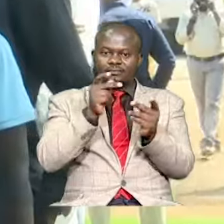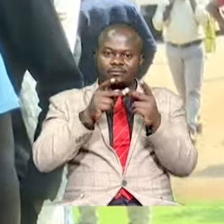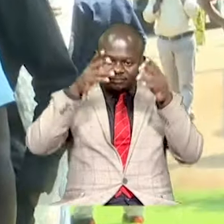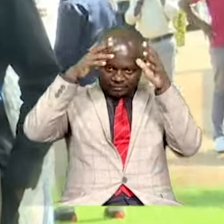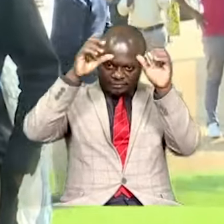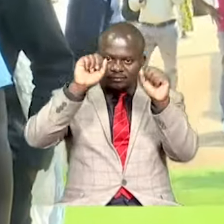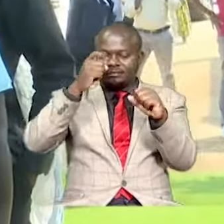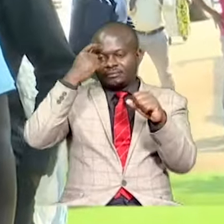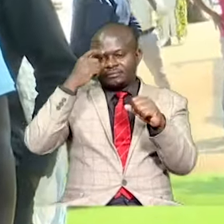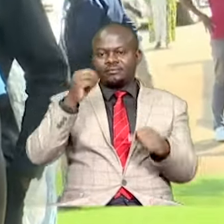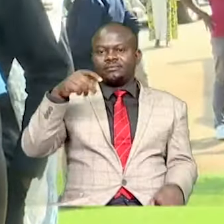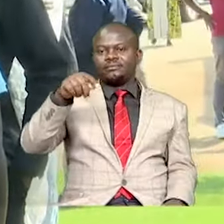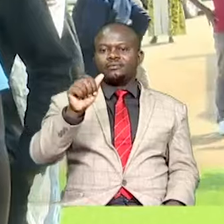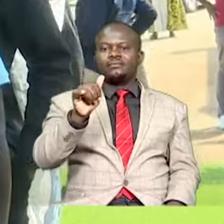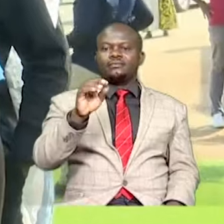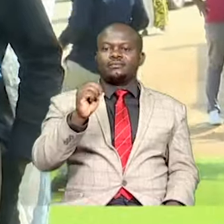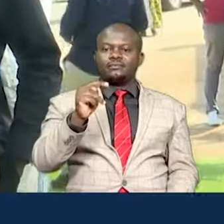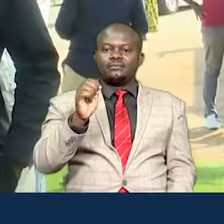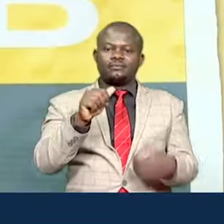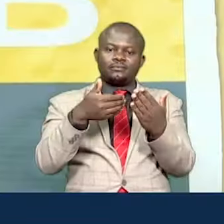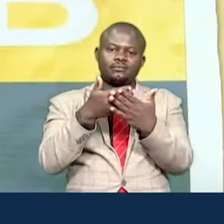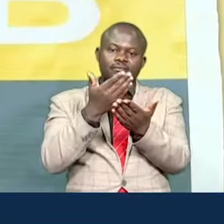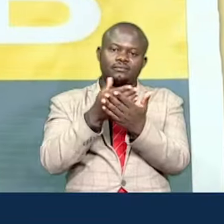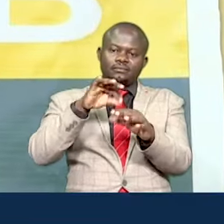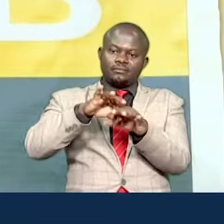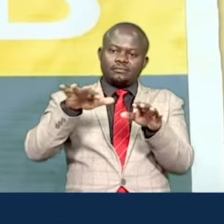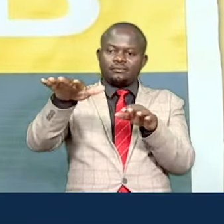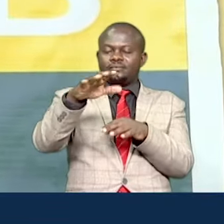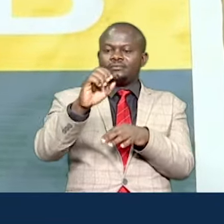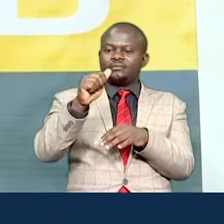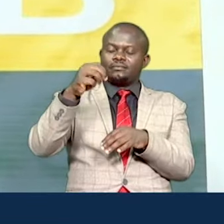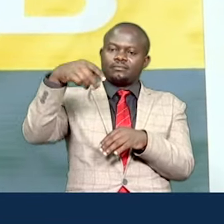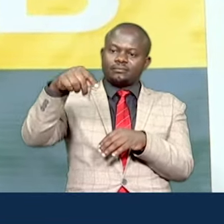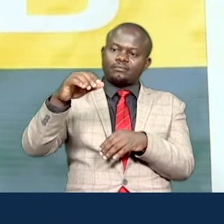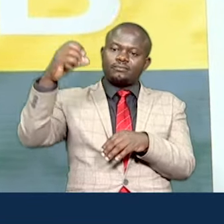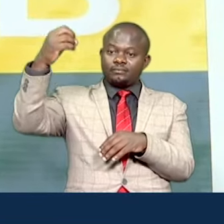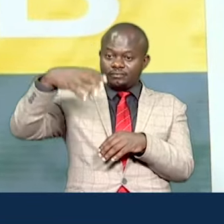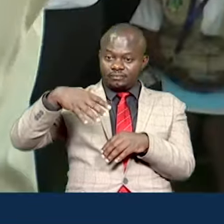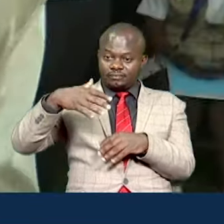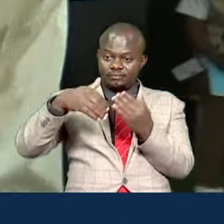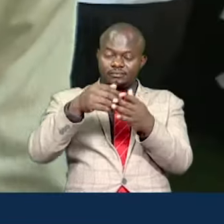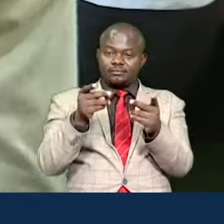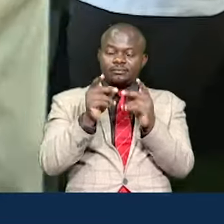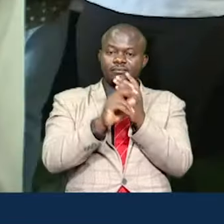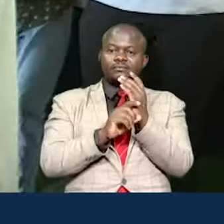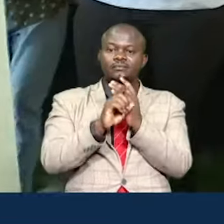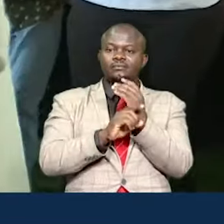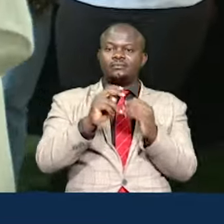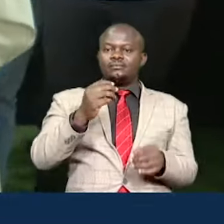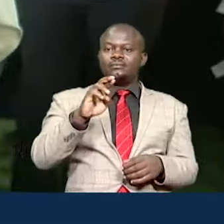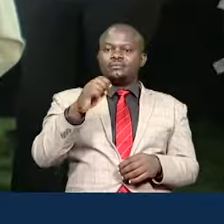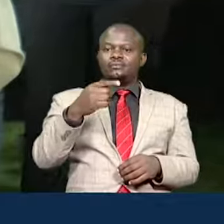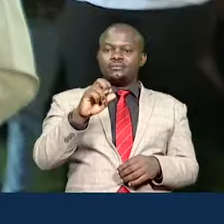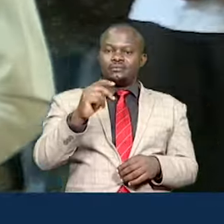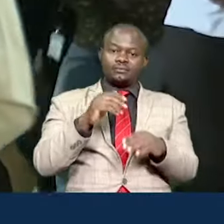wa Repubulika Mpayimana Philippe yatoreye kuri site y'itora ya Kampala Kigali mu kagari ka Biryogo akarere ka Nyarugenge. Nyuma